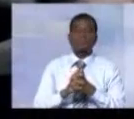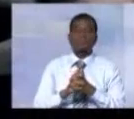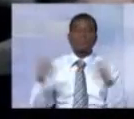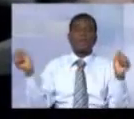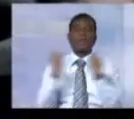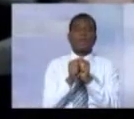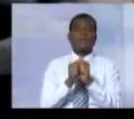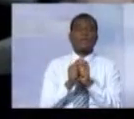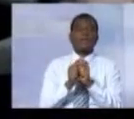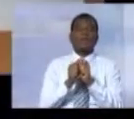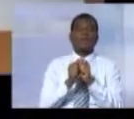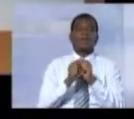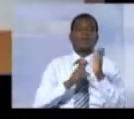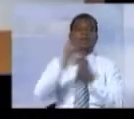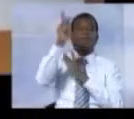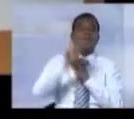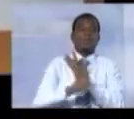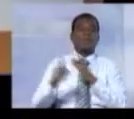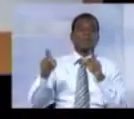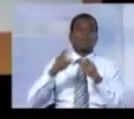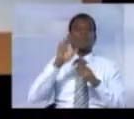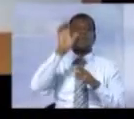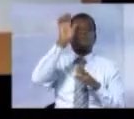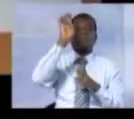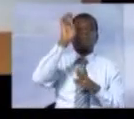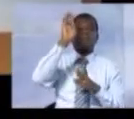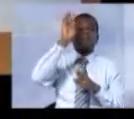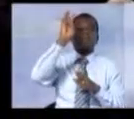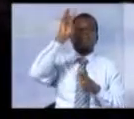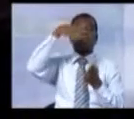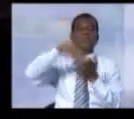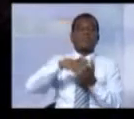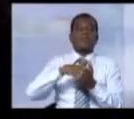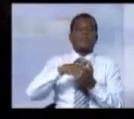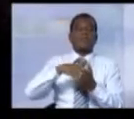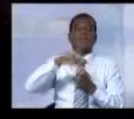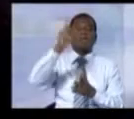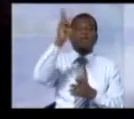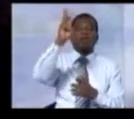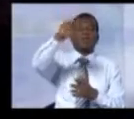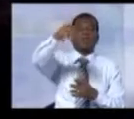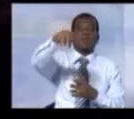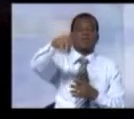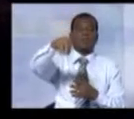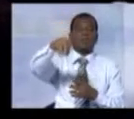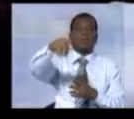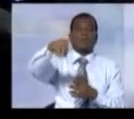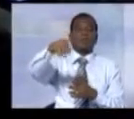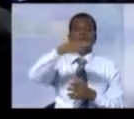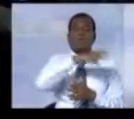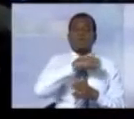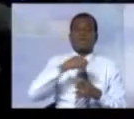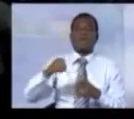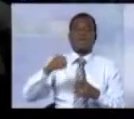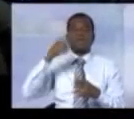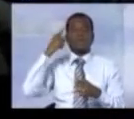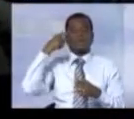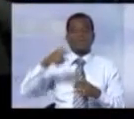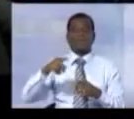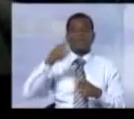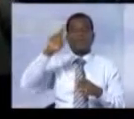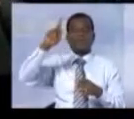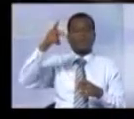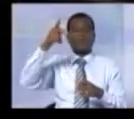avec les projets comme le déploiement de plus de 6000 km de fibres optiques la construction d'infrastructures technologiques et l'ambitieuse politique